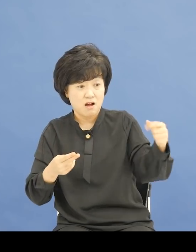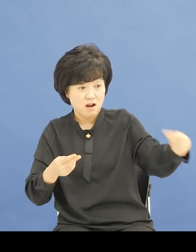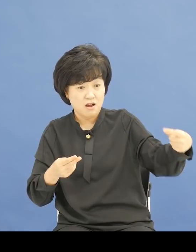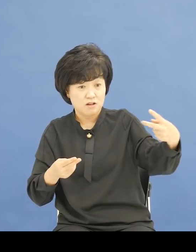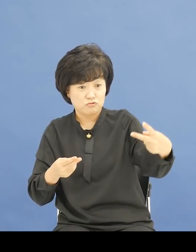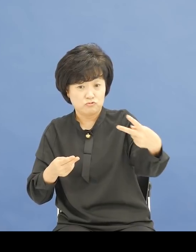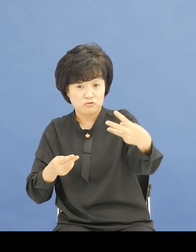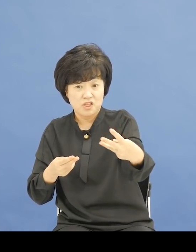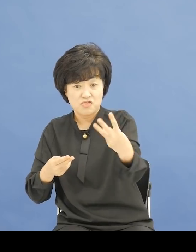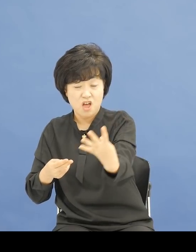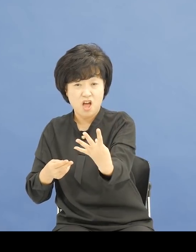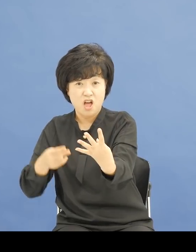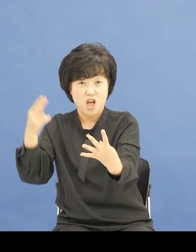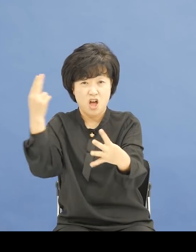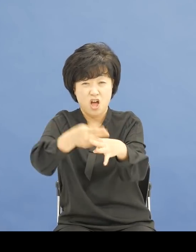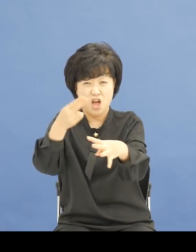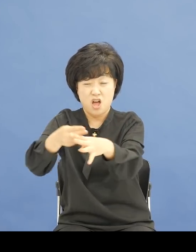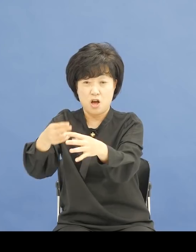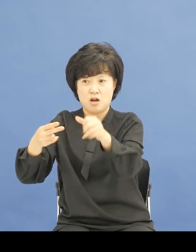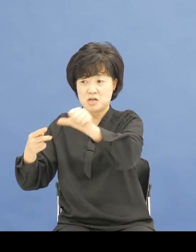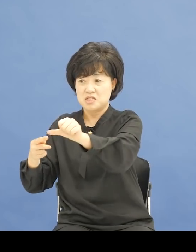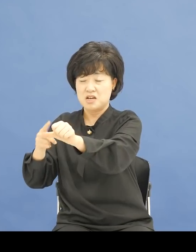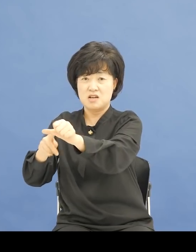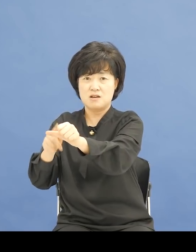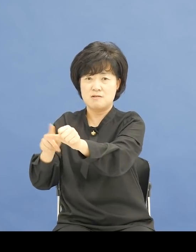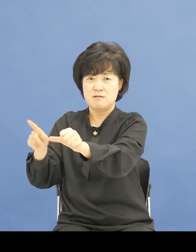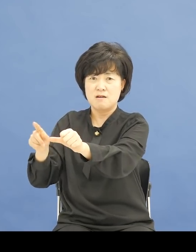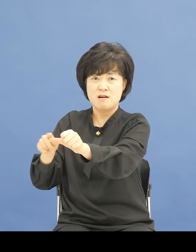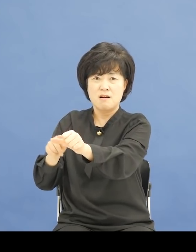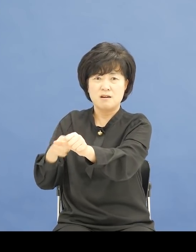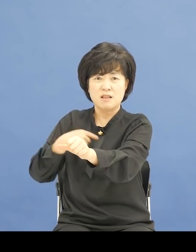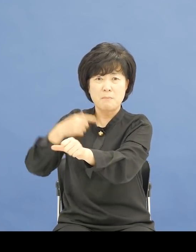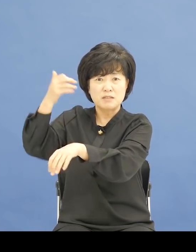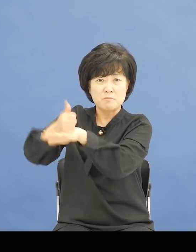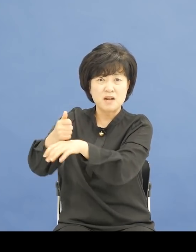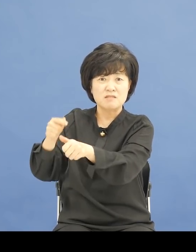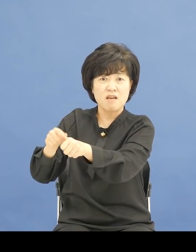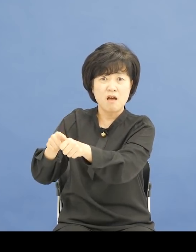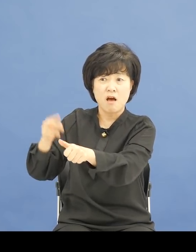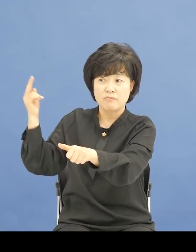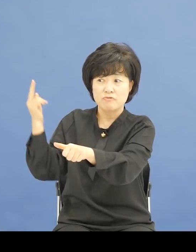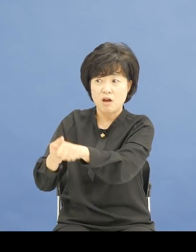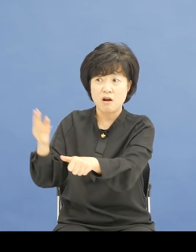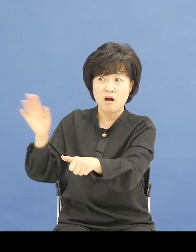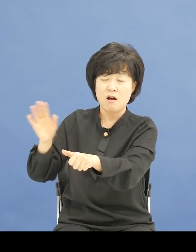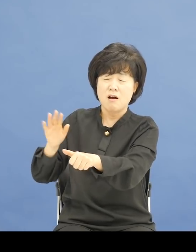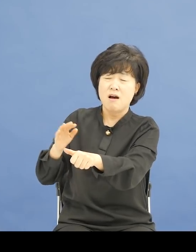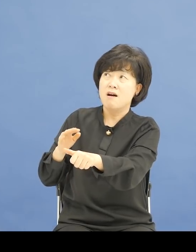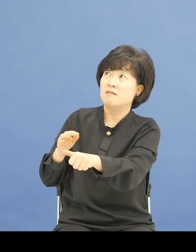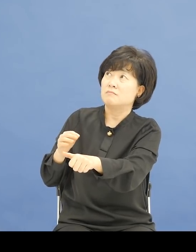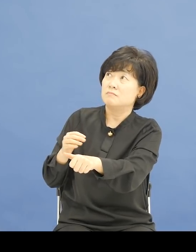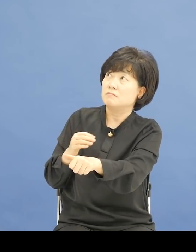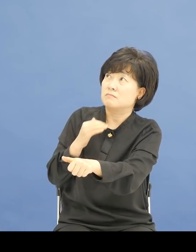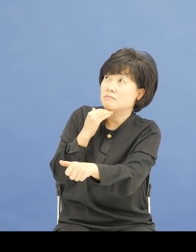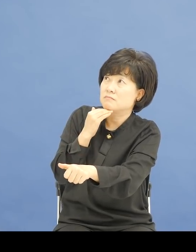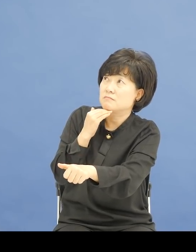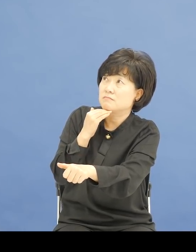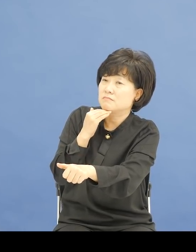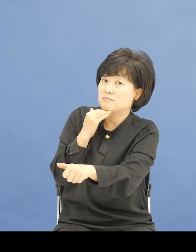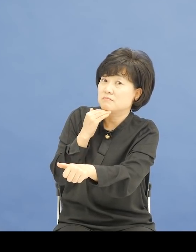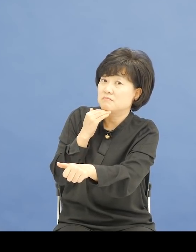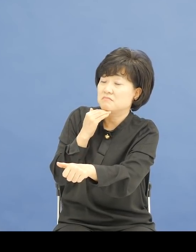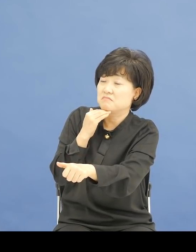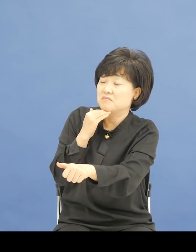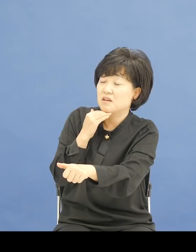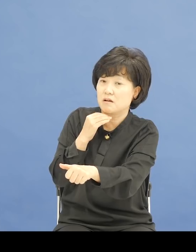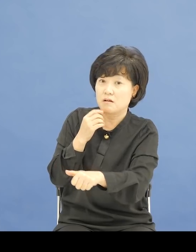겁나요. 그 우리 게임 보면은 막 기 모으는 것처럼 네네네. 얼마나 세게 때리시는 네, 맞죠. 예. 긴장이 되는데 선생님이